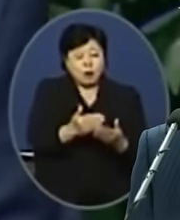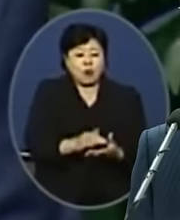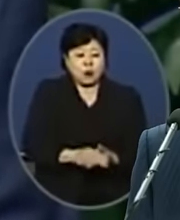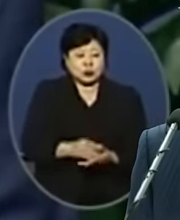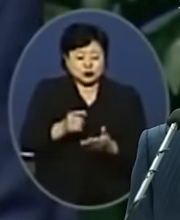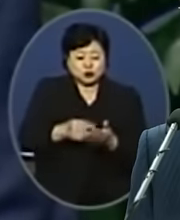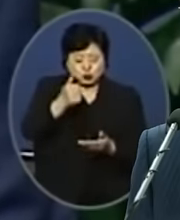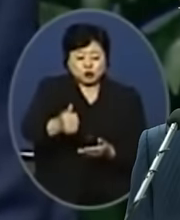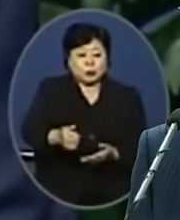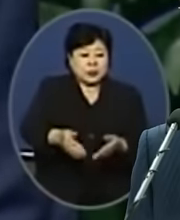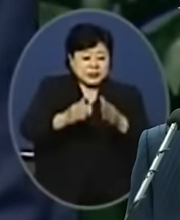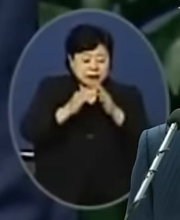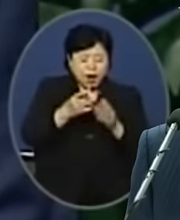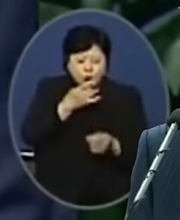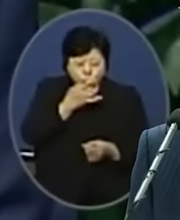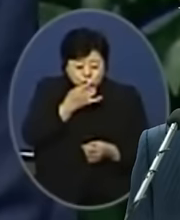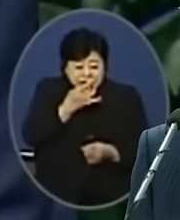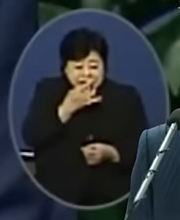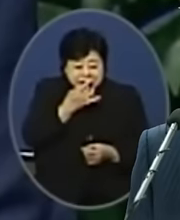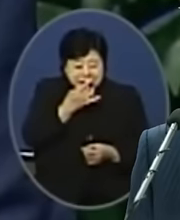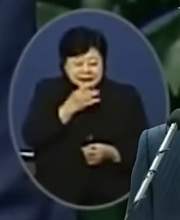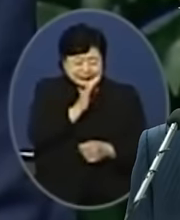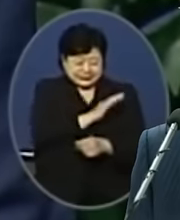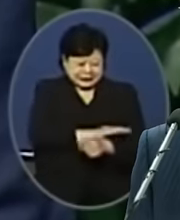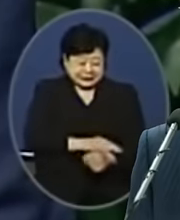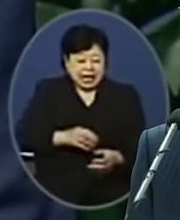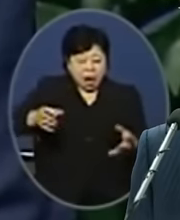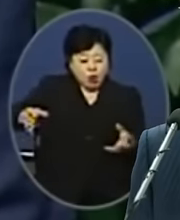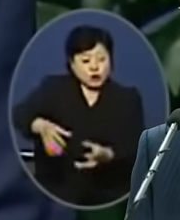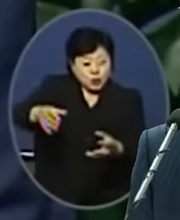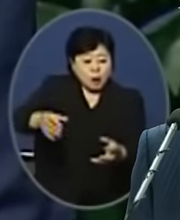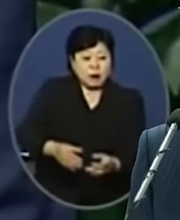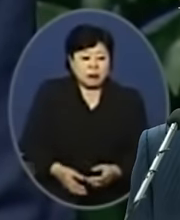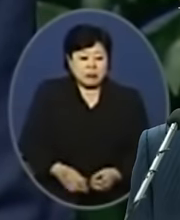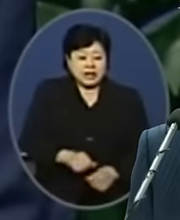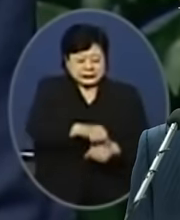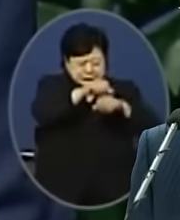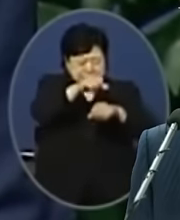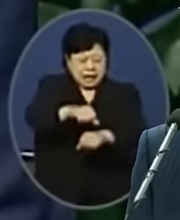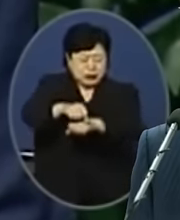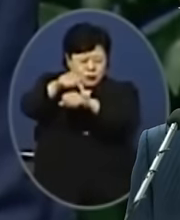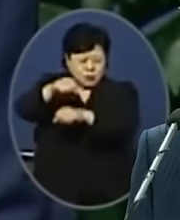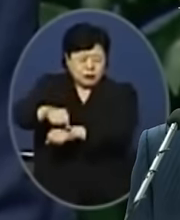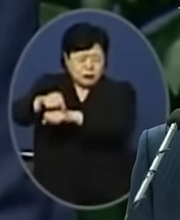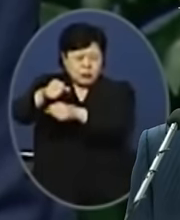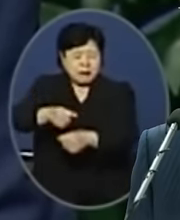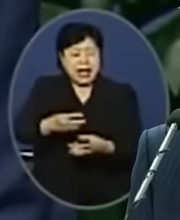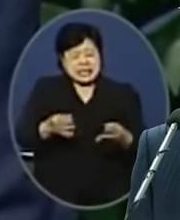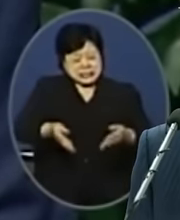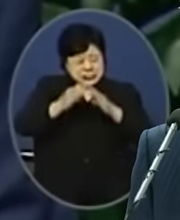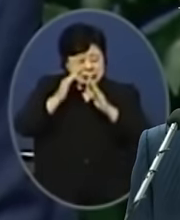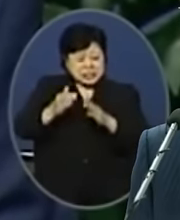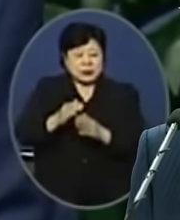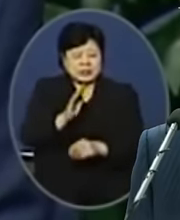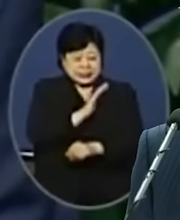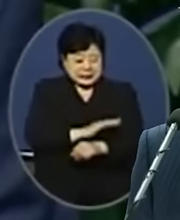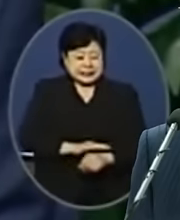총리를 세워가지고서 곡식을 다 거두어서 창고를 수백 개 지어가지고서